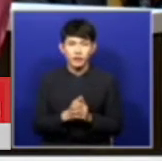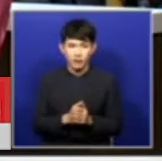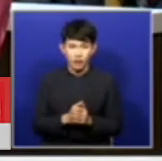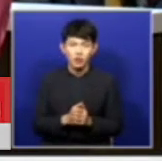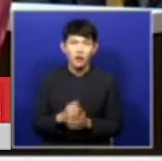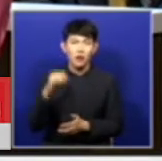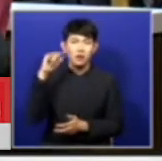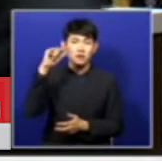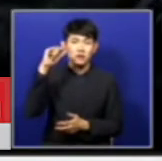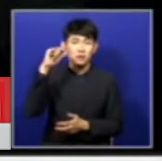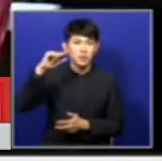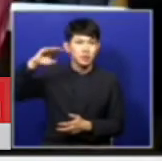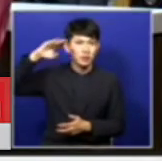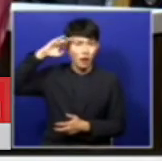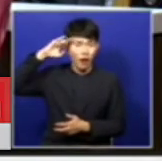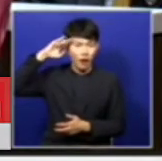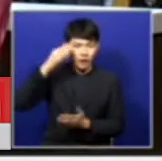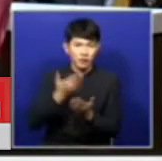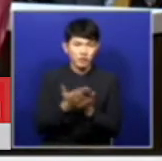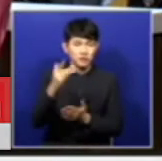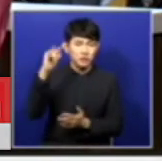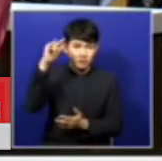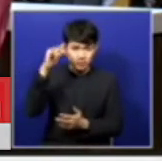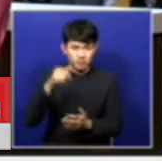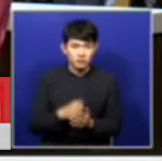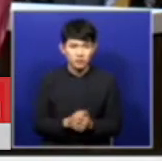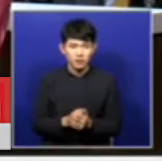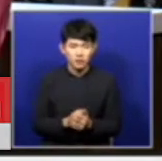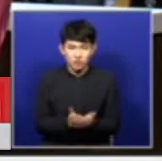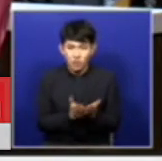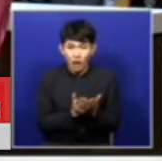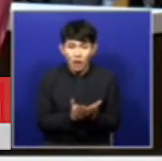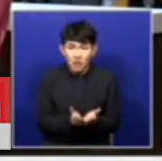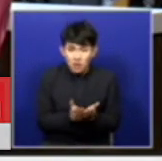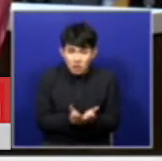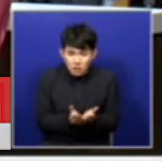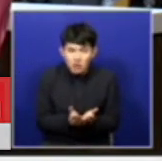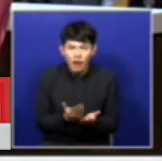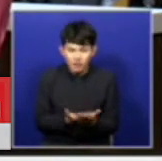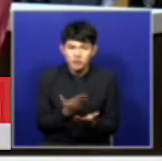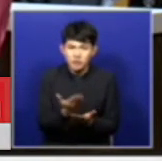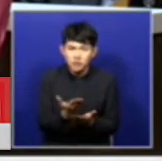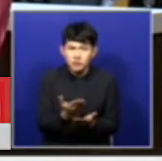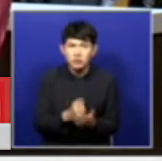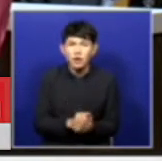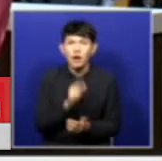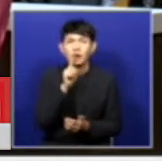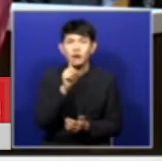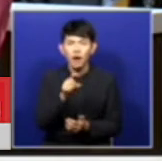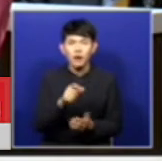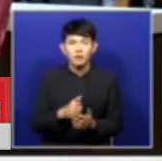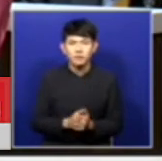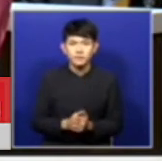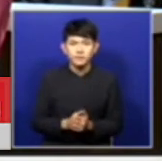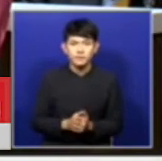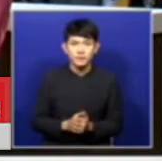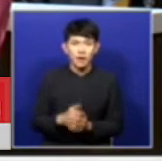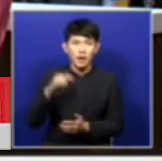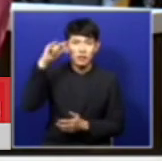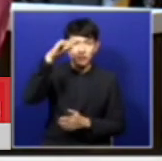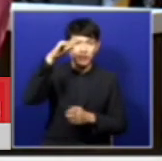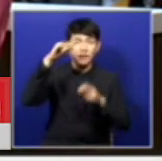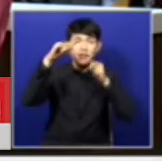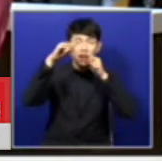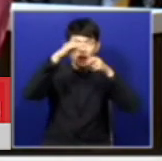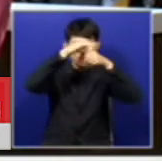รบกองทัพเรือซื้อเรือดำน้ำเครื่องบินสำหรับปล่อยน้ำแบบต่างประเทศน่ะ